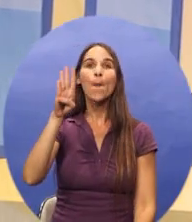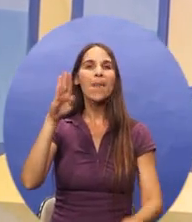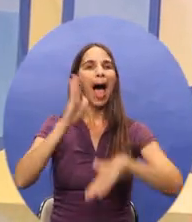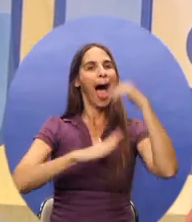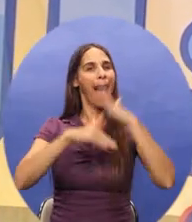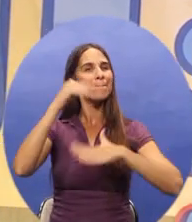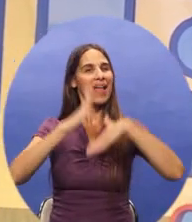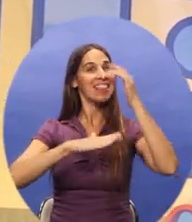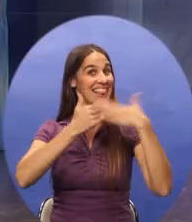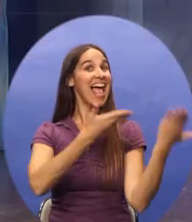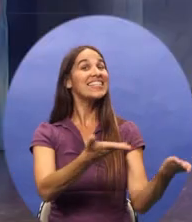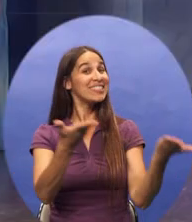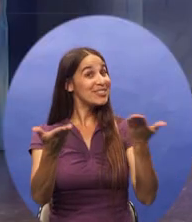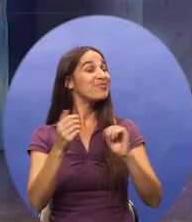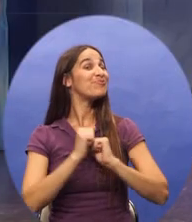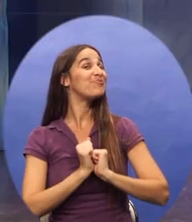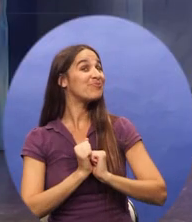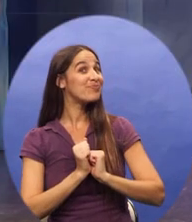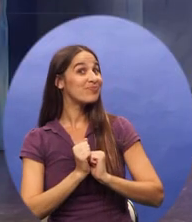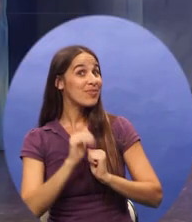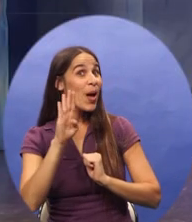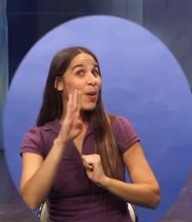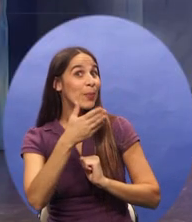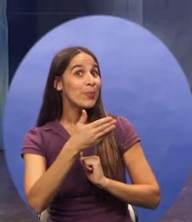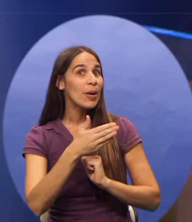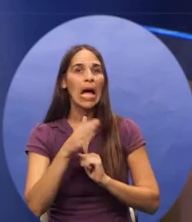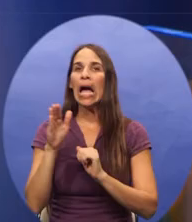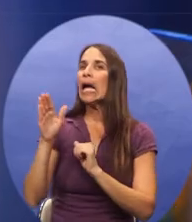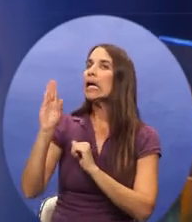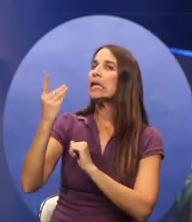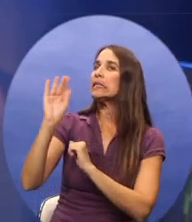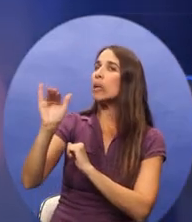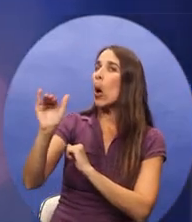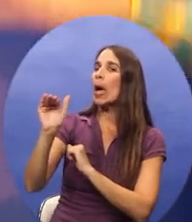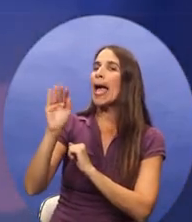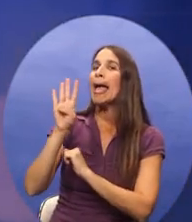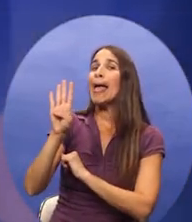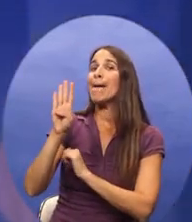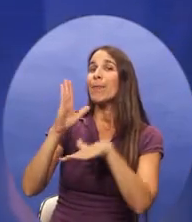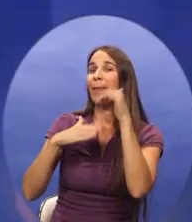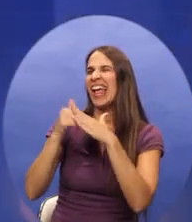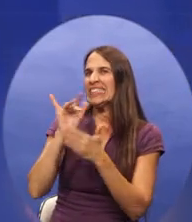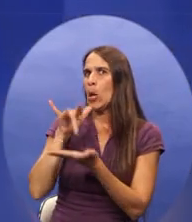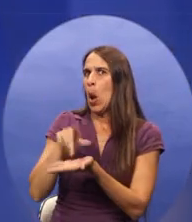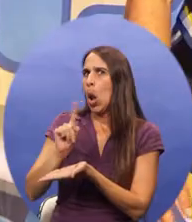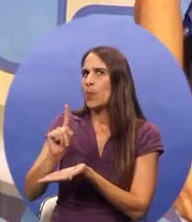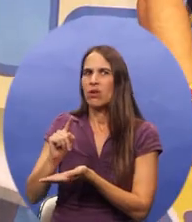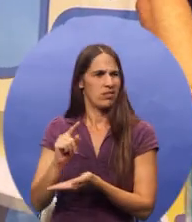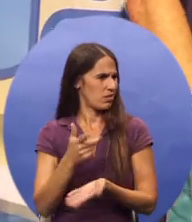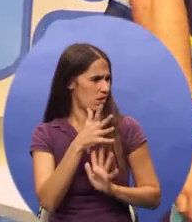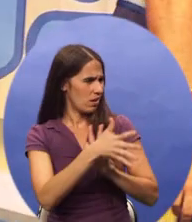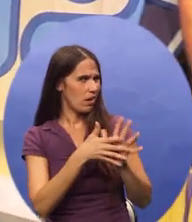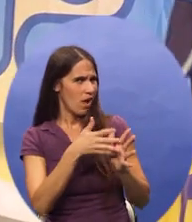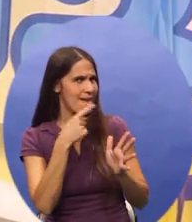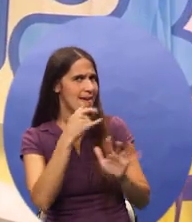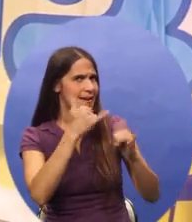בוב הבנאי. בובי. דבר, בוב הבנאי לא פה. מה זאת